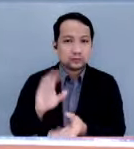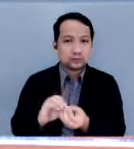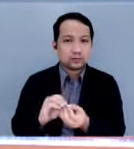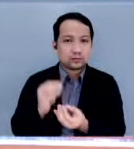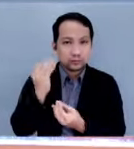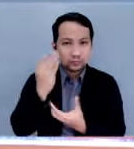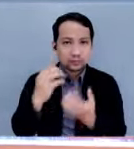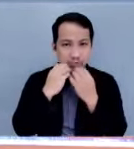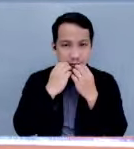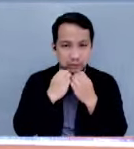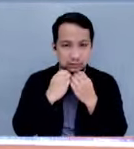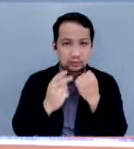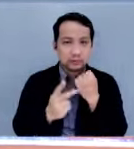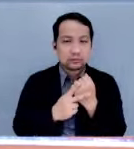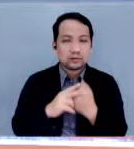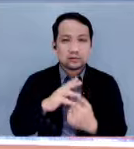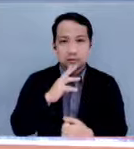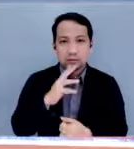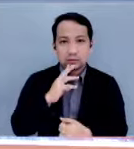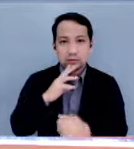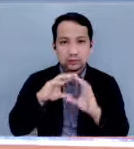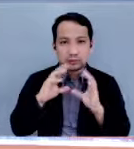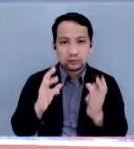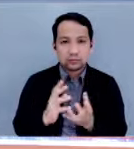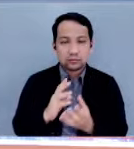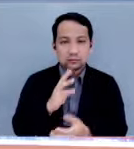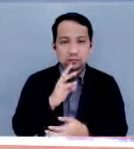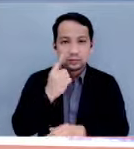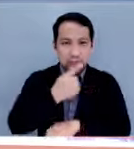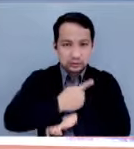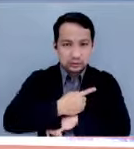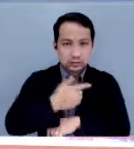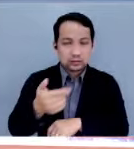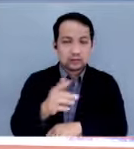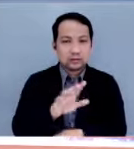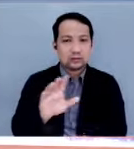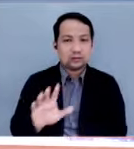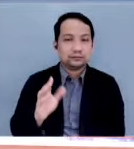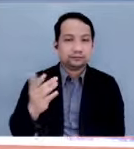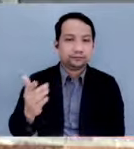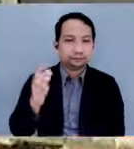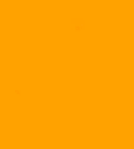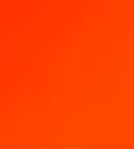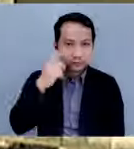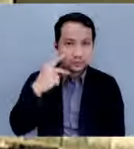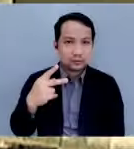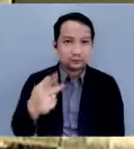makatipid sa tubig kasabay ng World Water Day. Nasa frontline ng balitang yan, si Laila Pangilinan.